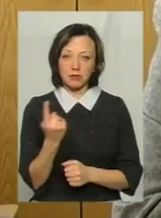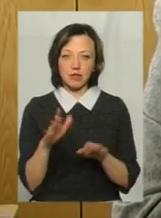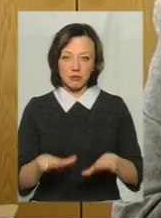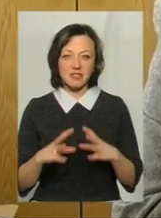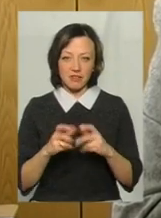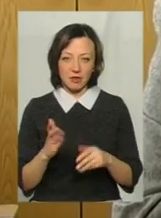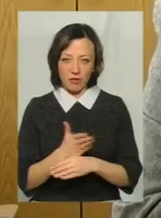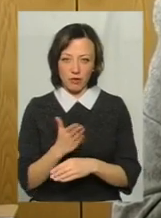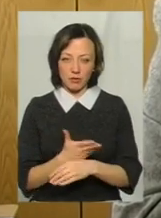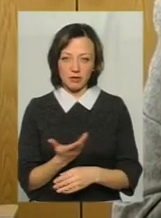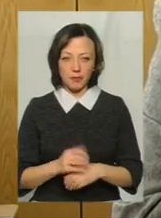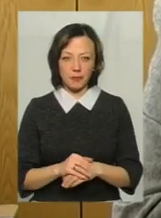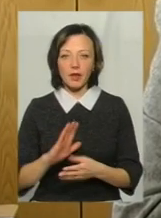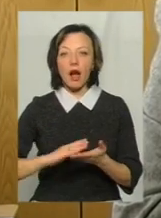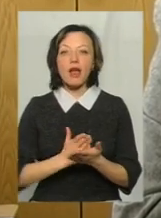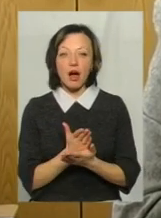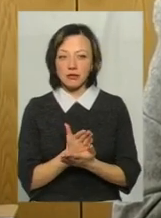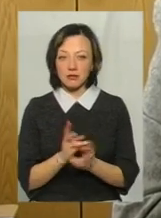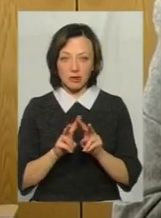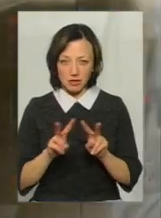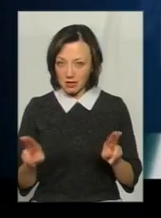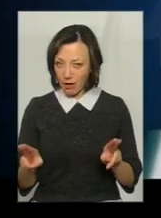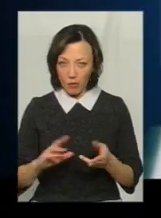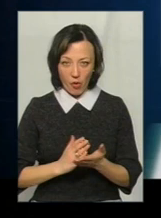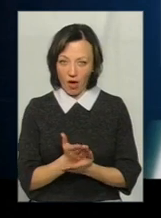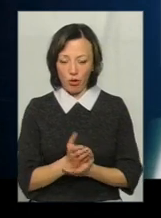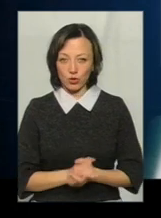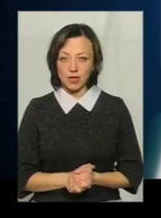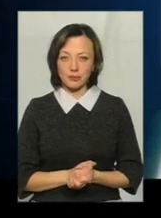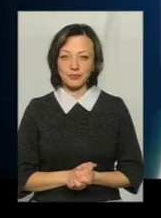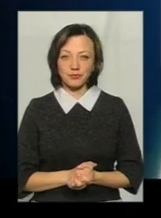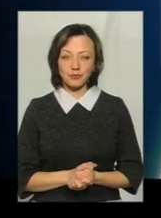світі. А по якості? І так само по якості.